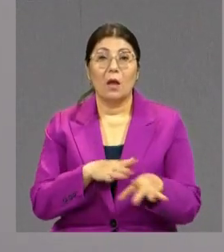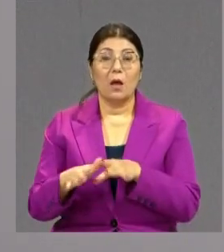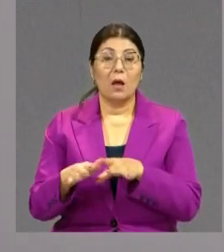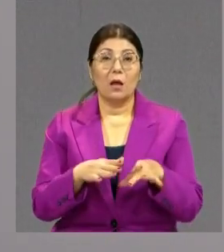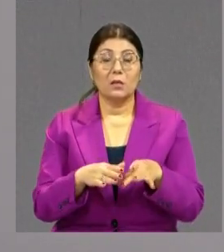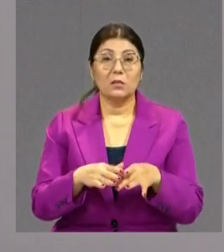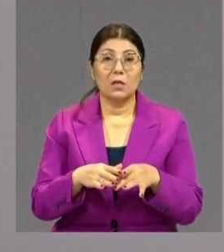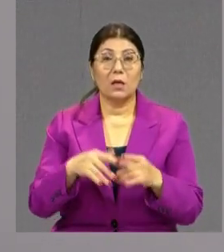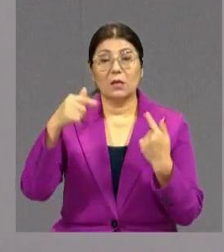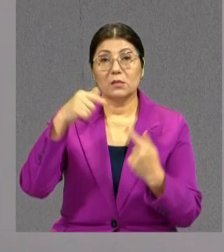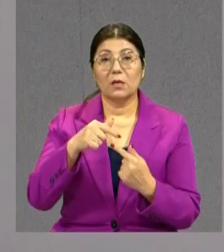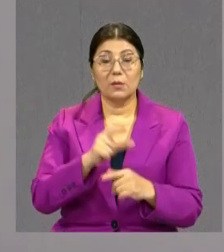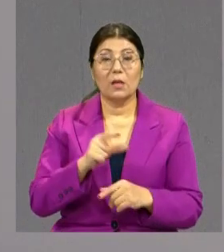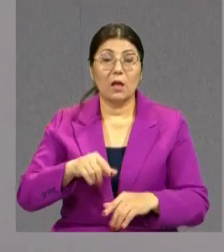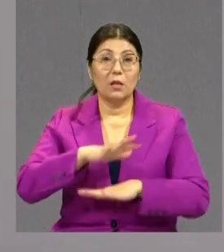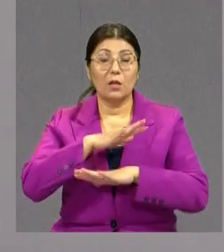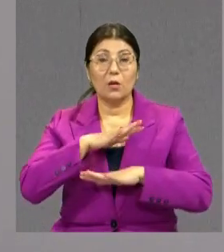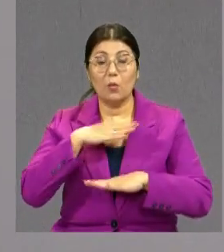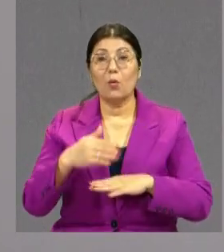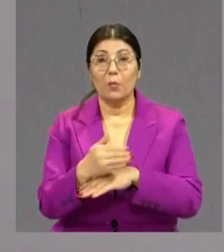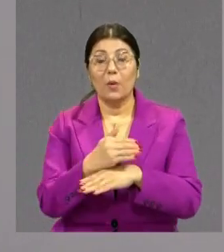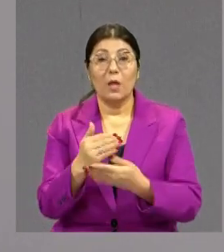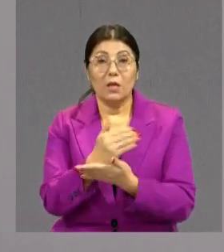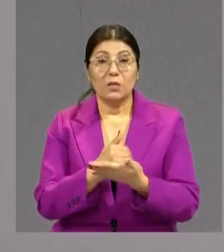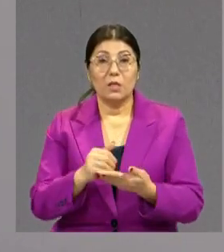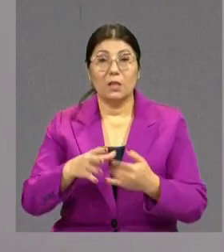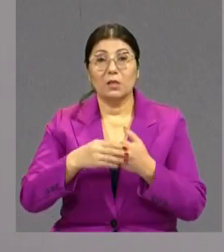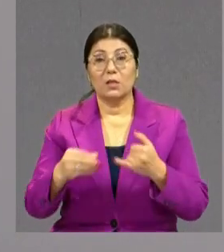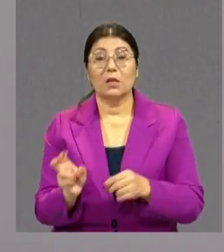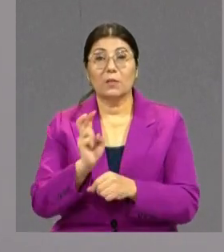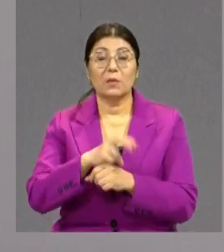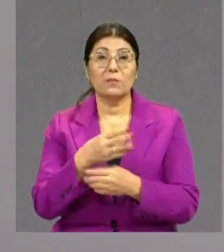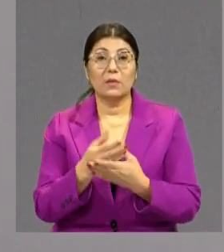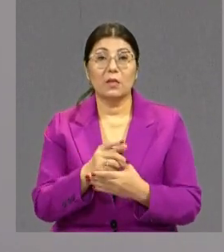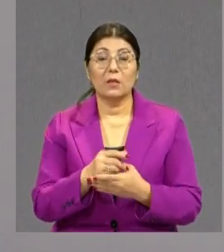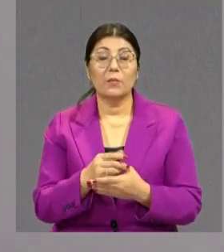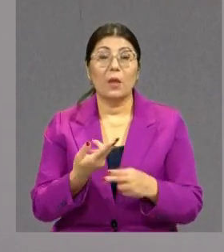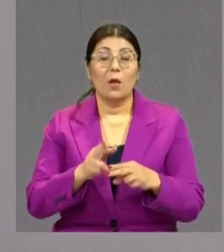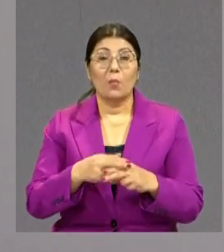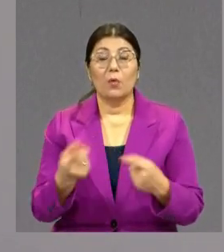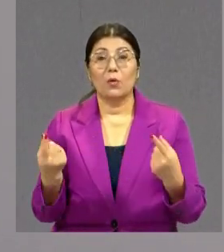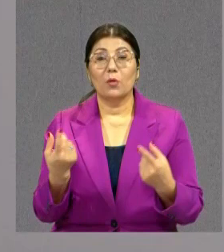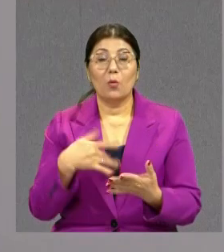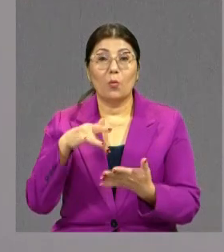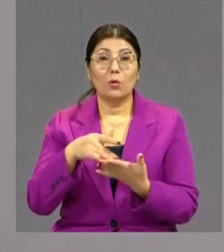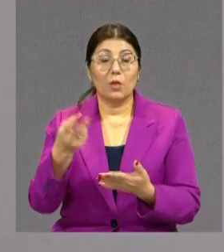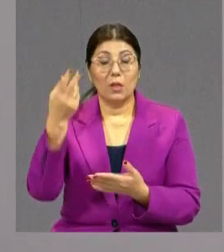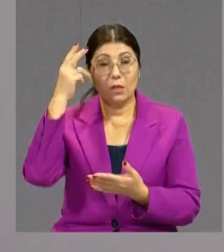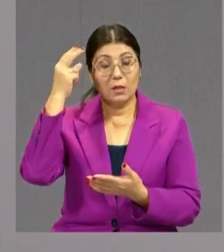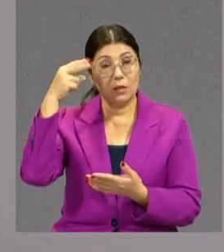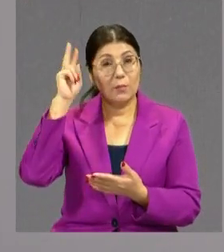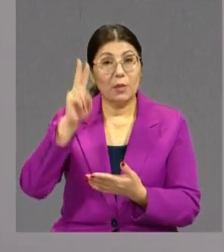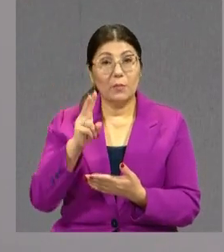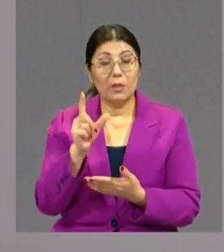біз жаңағы халық көп шоғырланған жерлерге барып, бұл орталықтың білмейтін адамдар бар. Соларға біз жаңағы